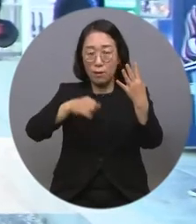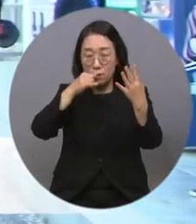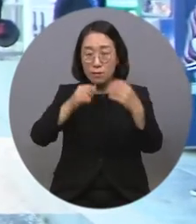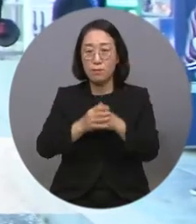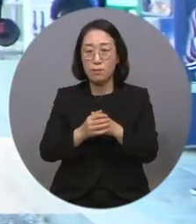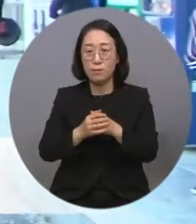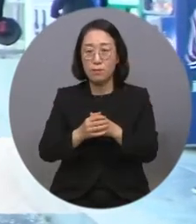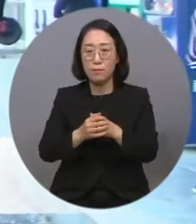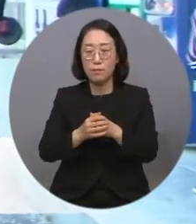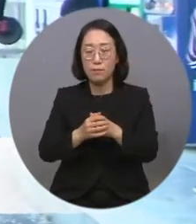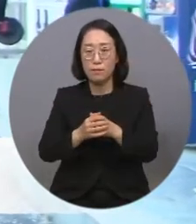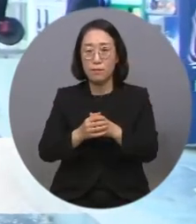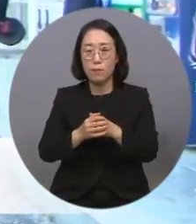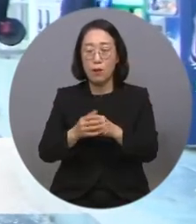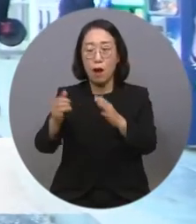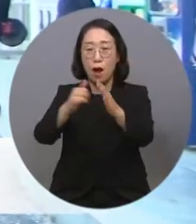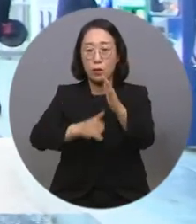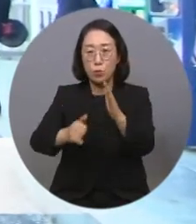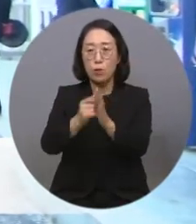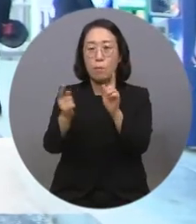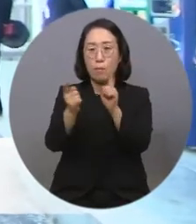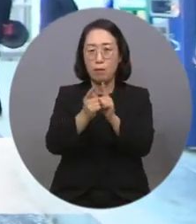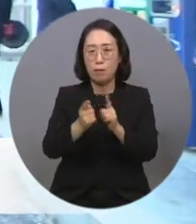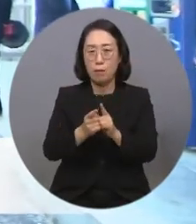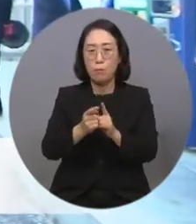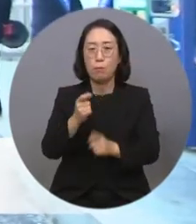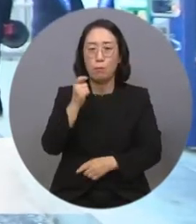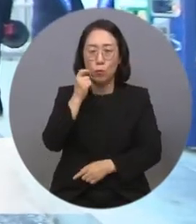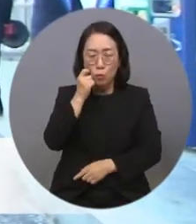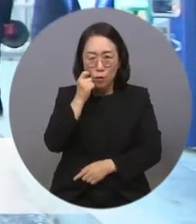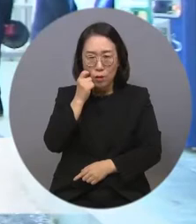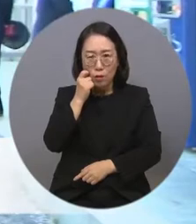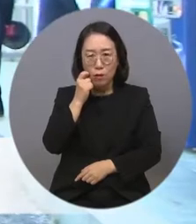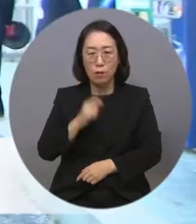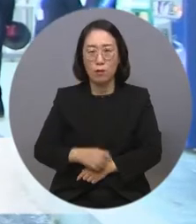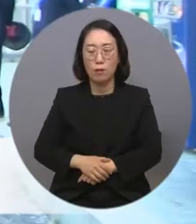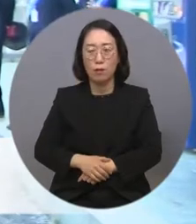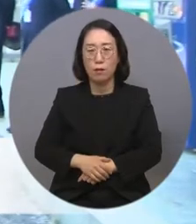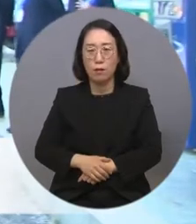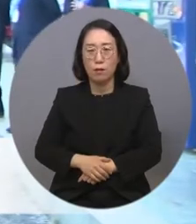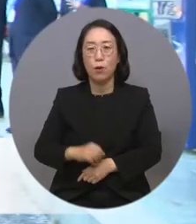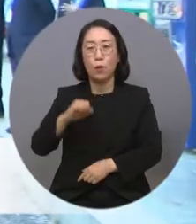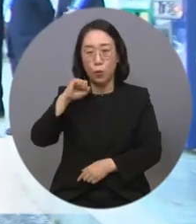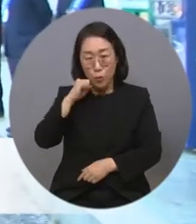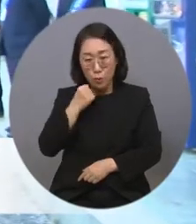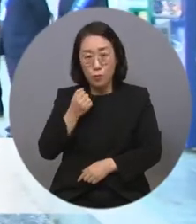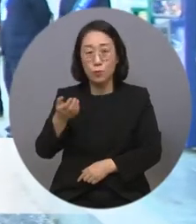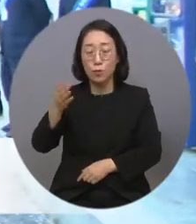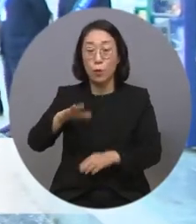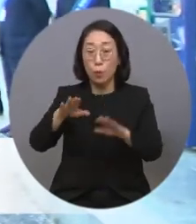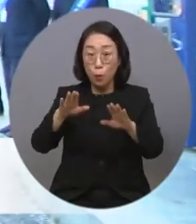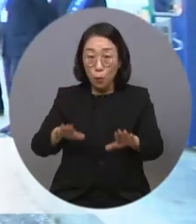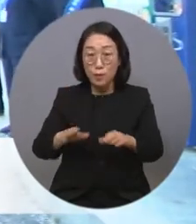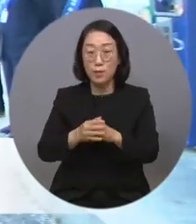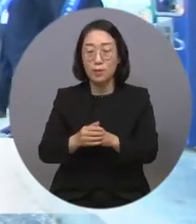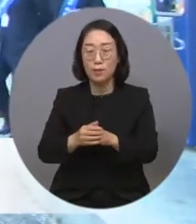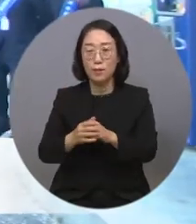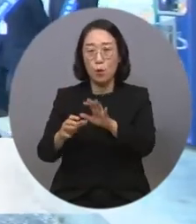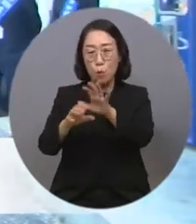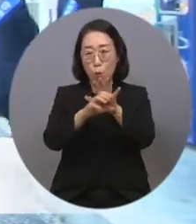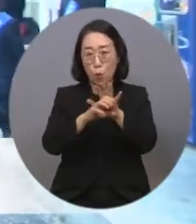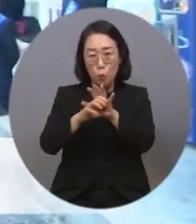그런 가족과의 만남이 시간이 아주 극도로 제한되어 있었습니다. 오늘 위드 코로나를